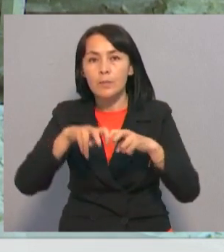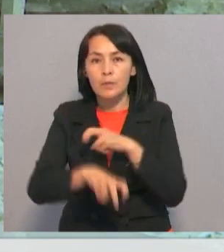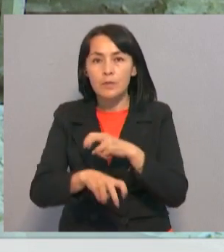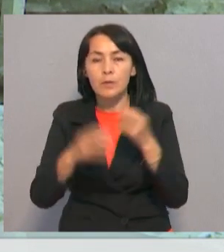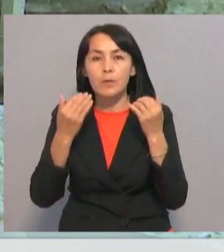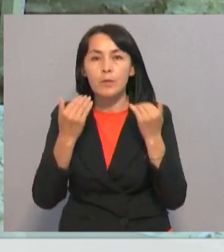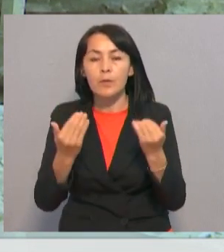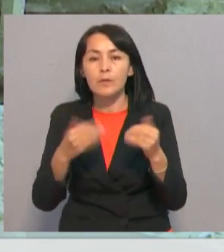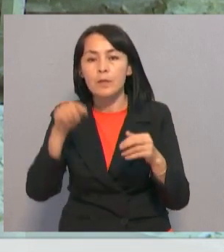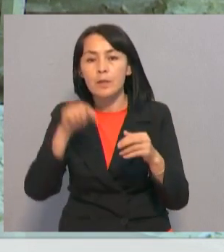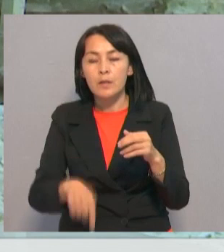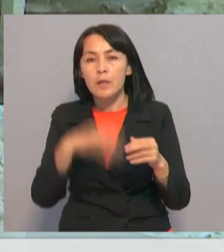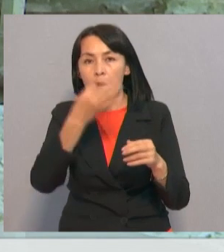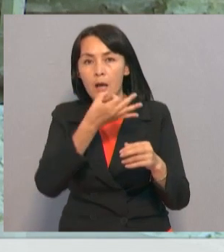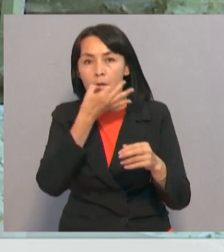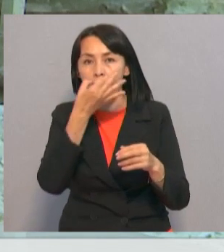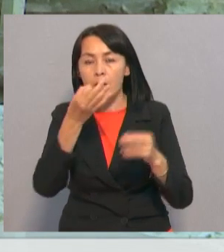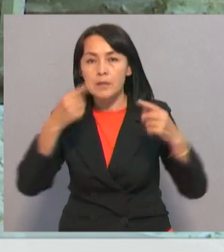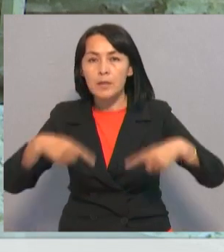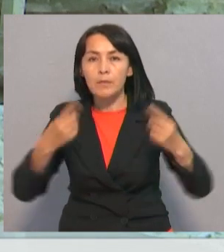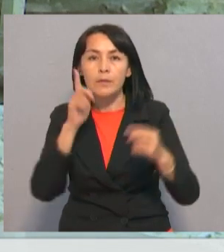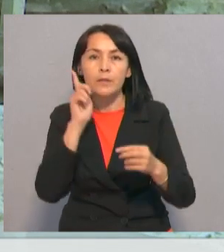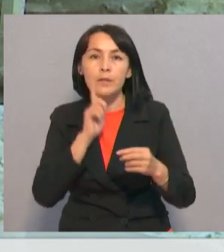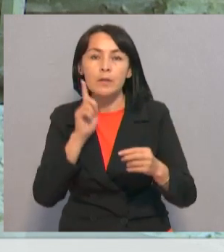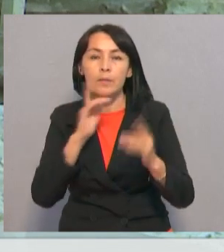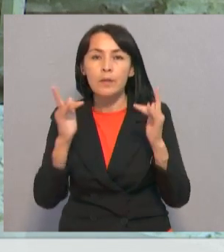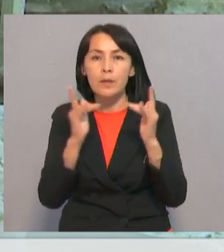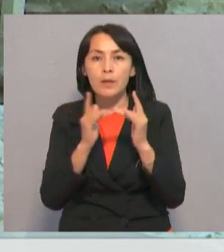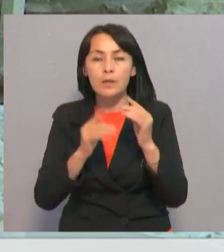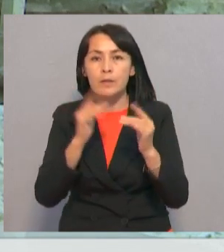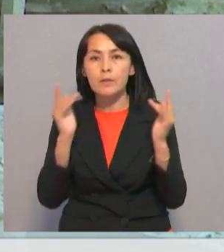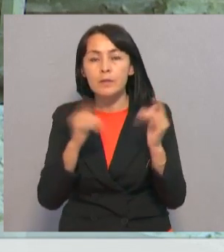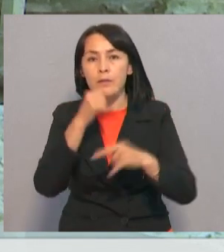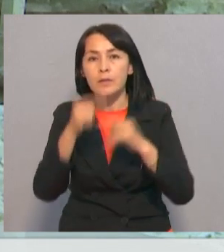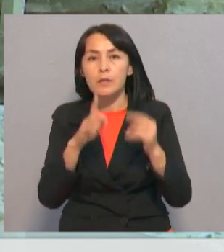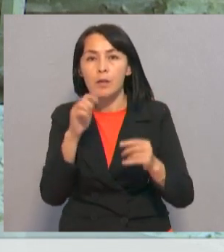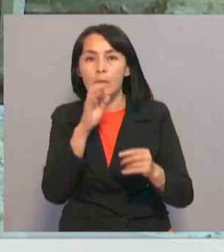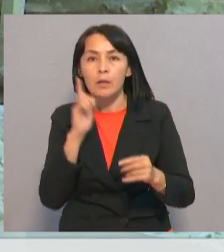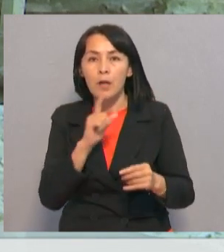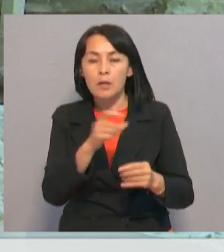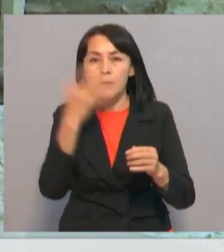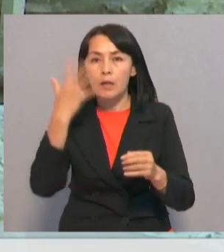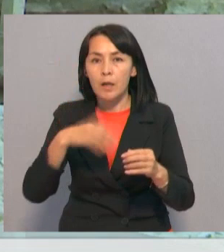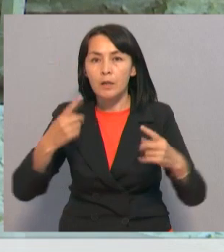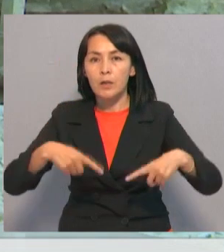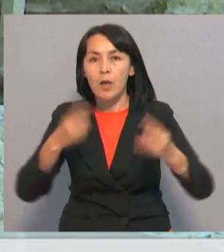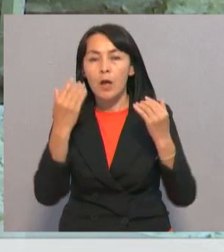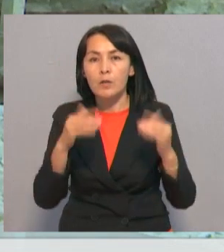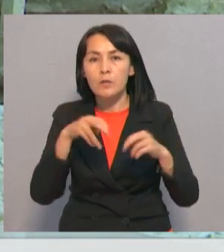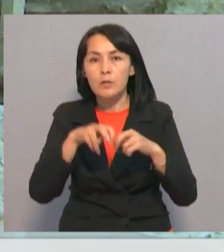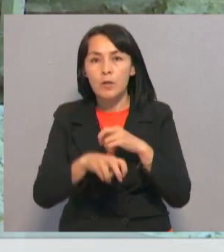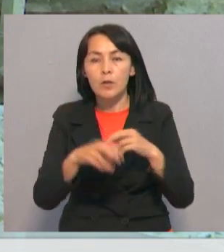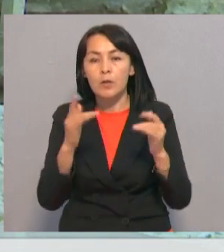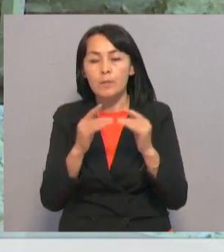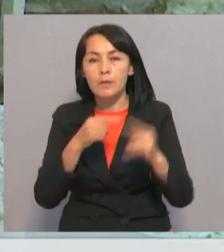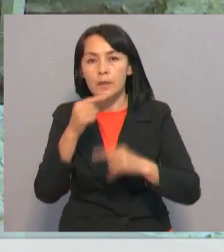частично обрушился. Сейчас ответственные построили временную переправу через реку Бадам. Когда восстановят обрушившийся мост,